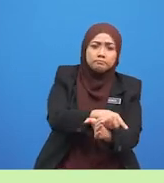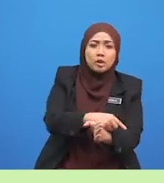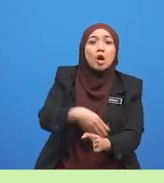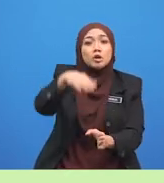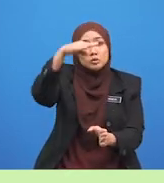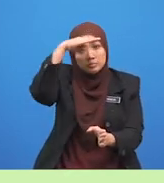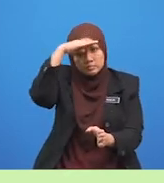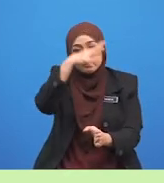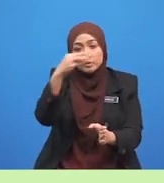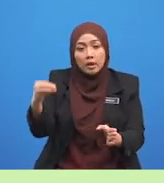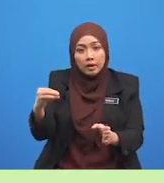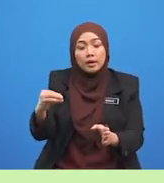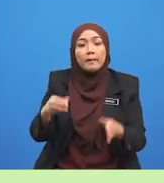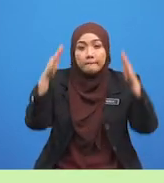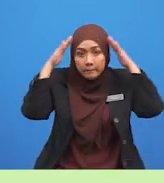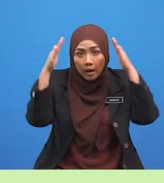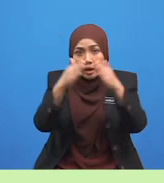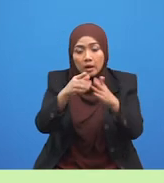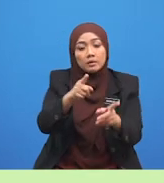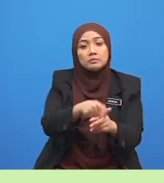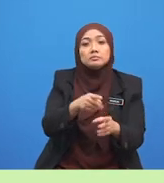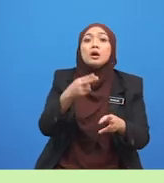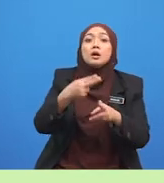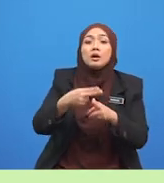negeri Pahang. Sungai ini ialah...